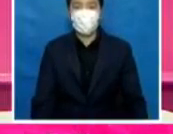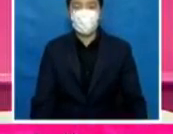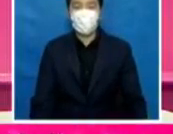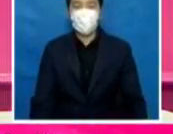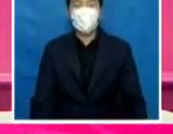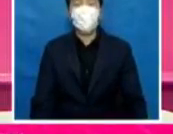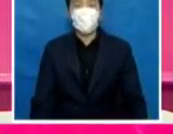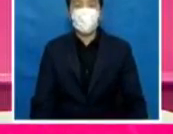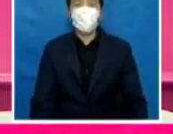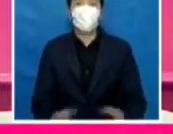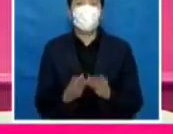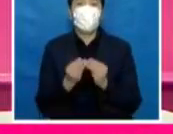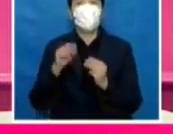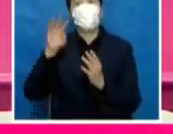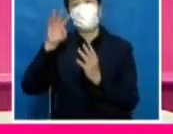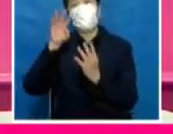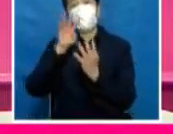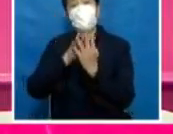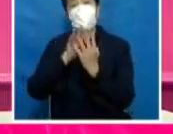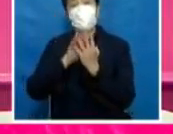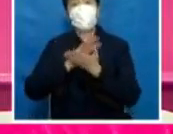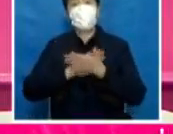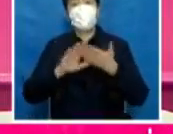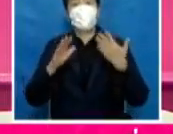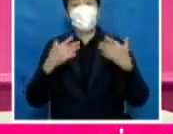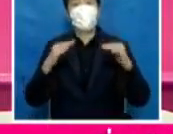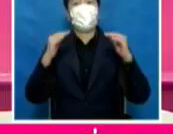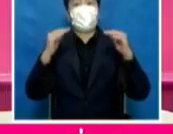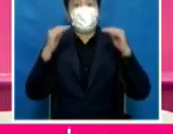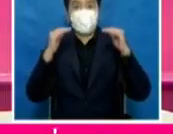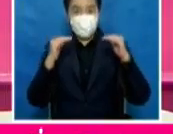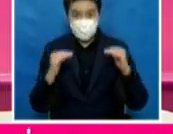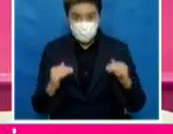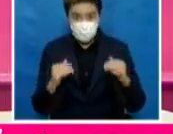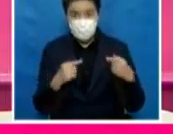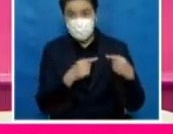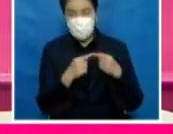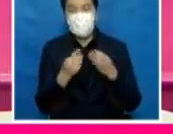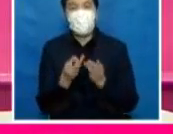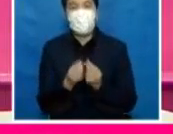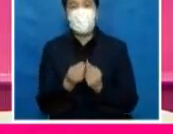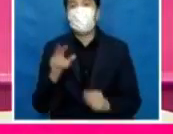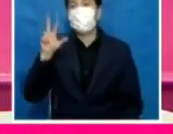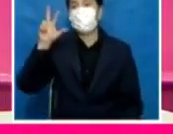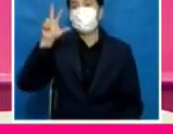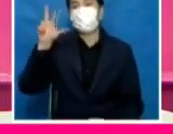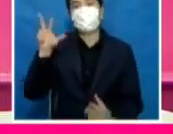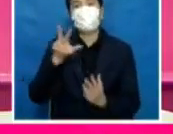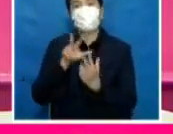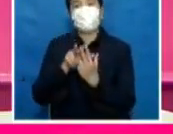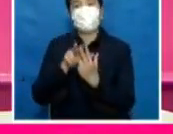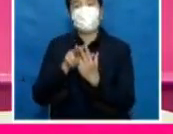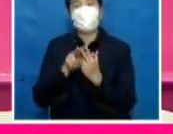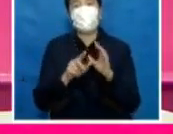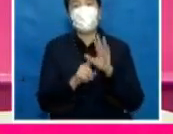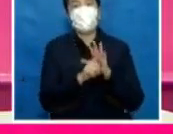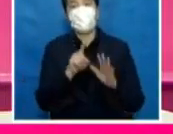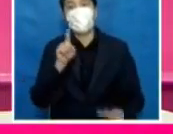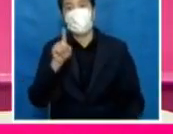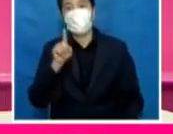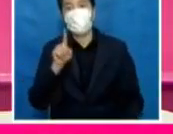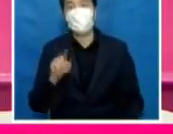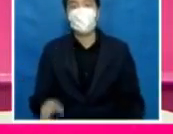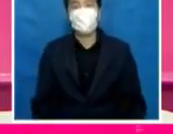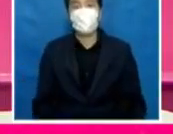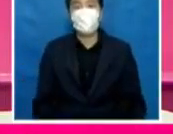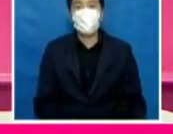ได้ทำการออกรางวัลอันดับเลขท้าย4ตัวเรียบร้อยแล้วต่อไปจะทำการออกรางวัลอันดับเลขท้าย3ตัวออก1ครั้งจ